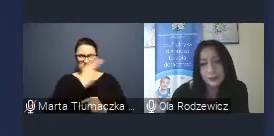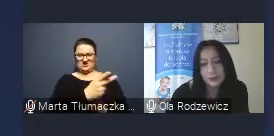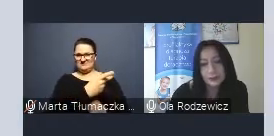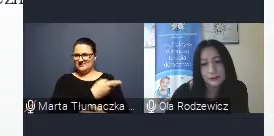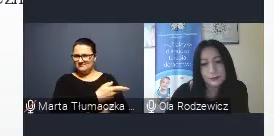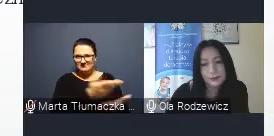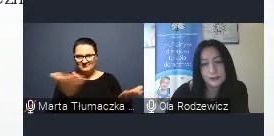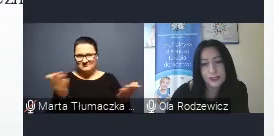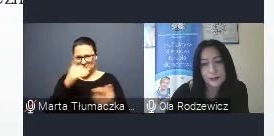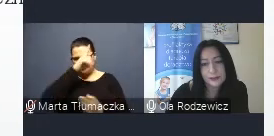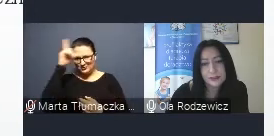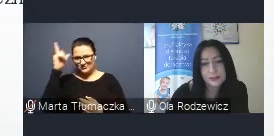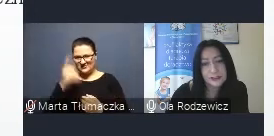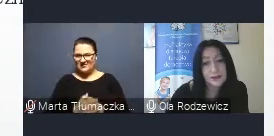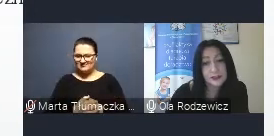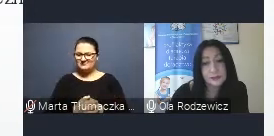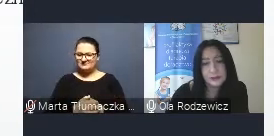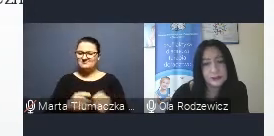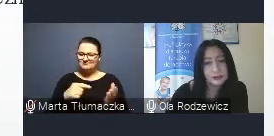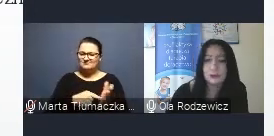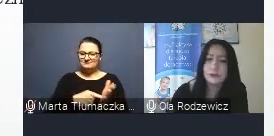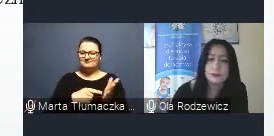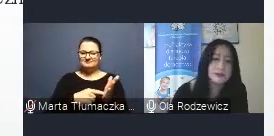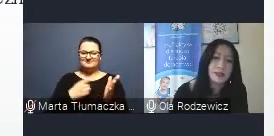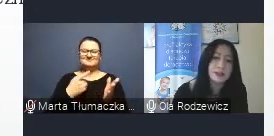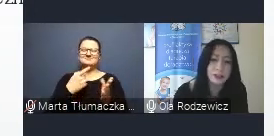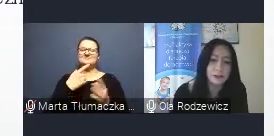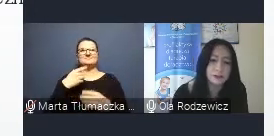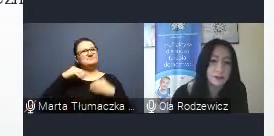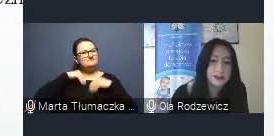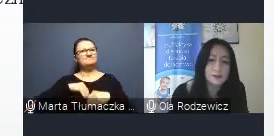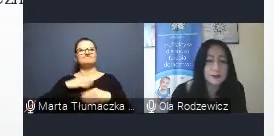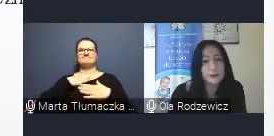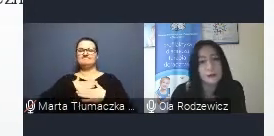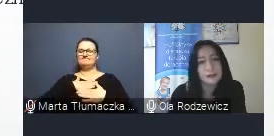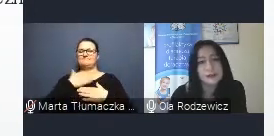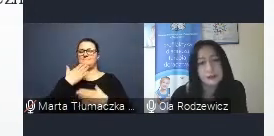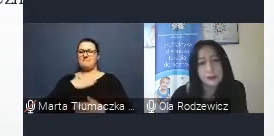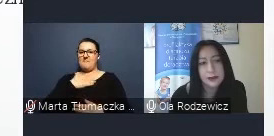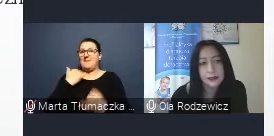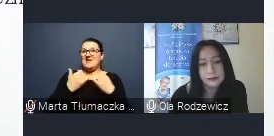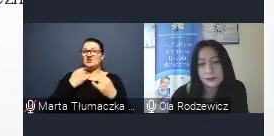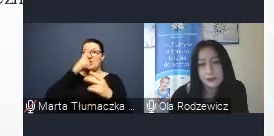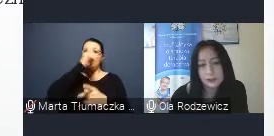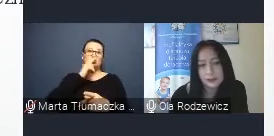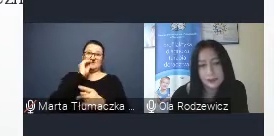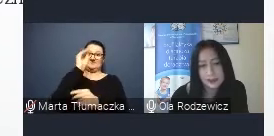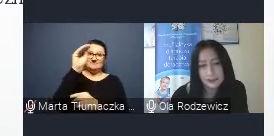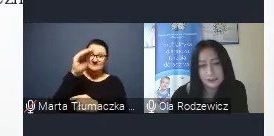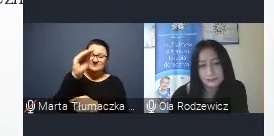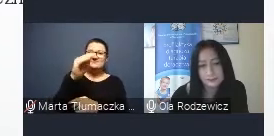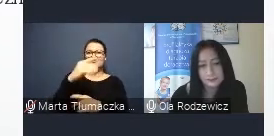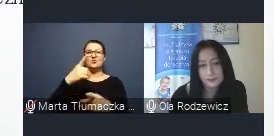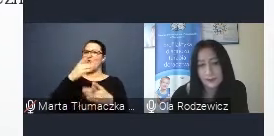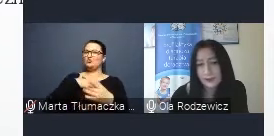rzeczy, które zostają z nami na zawsze i myślę, że jeśli rodzic dostaje też taką informację zwrotną od nas, to z nim to też